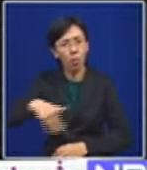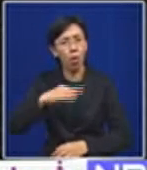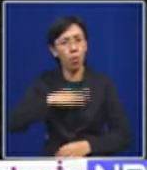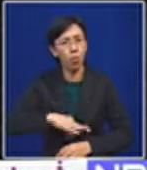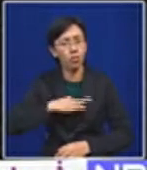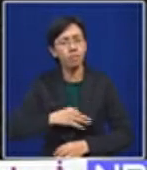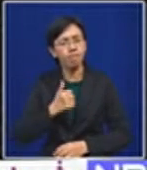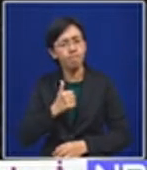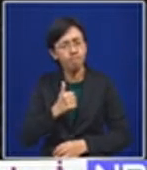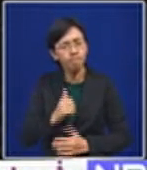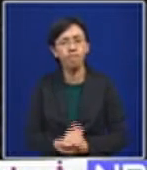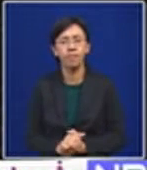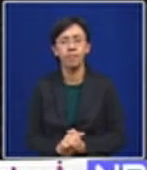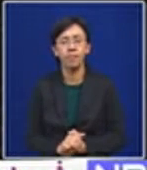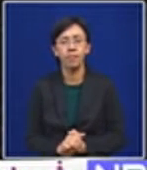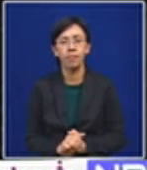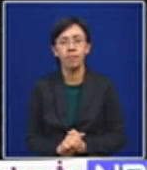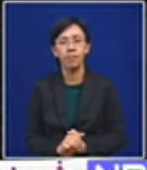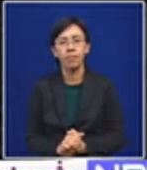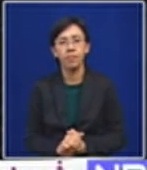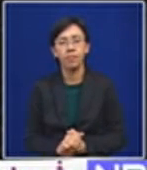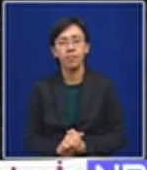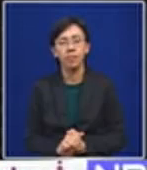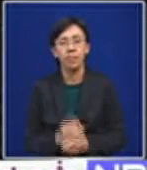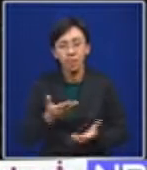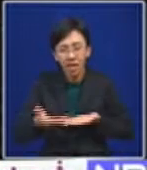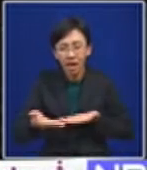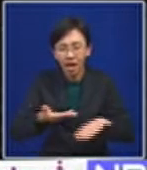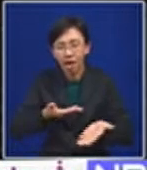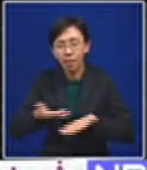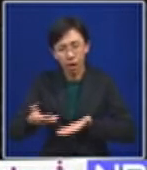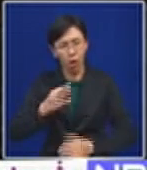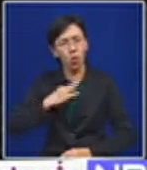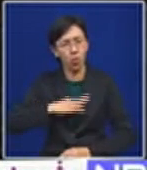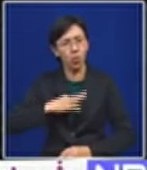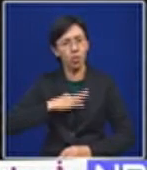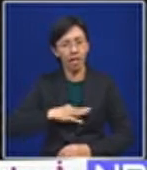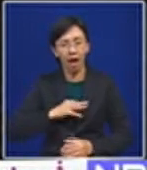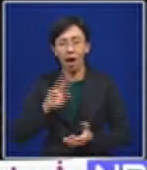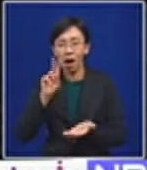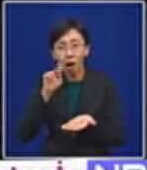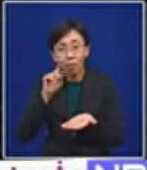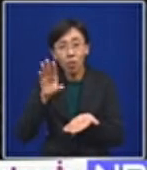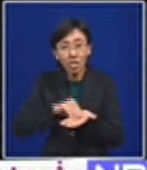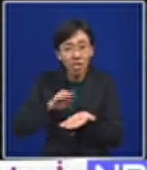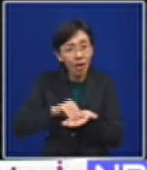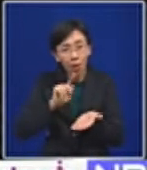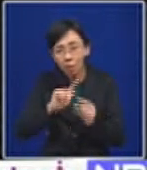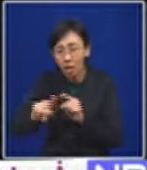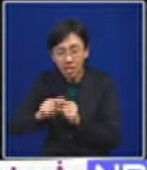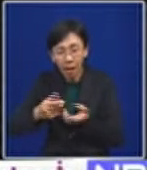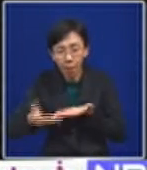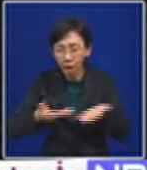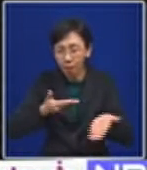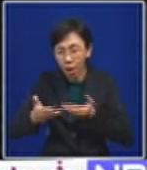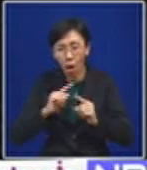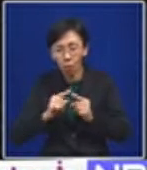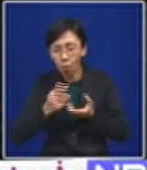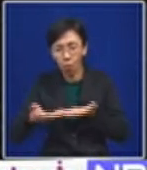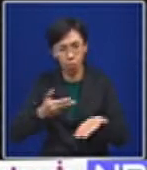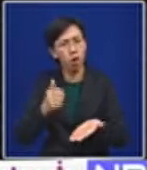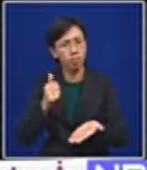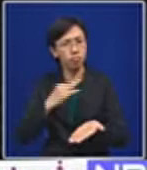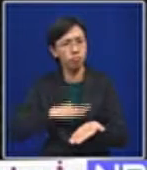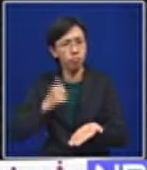กับการได้โอกาสแลกเปลี่ยนกันความคิดเห็นข้อมูลกันอย่างสร้างสรรค์อย่างตรงไปตรงมา